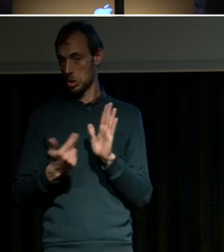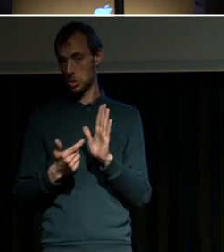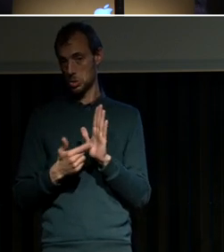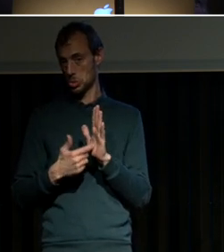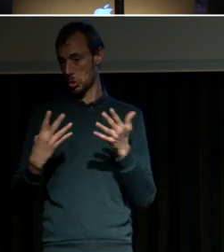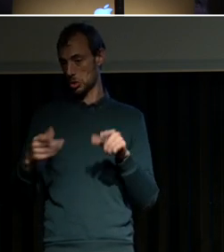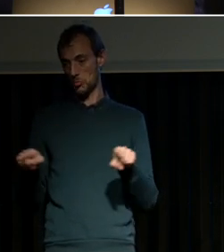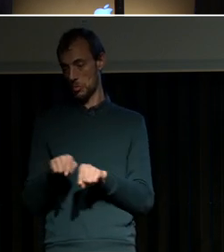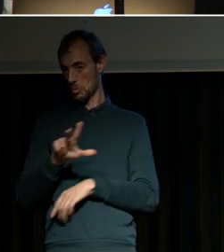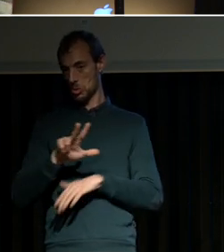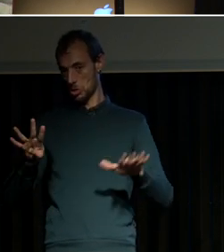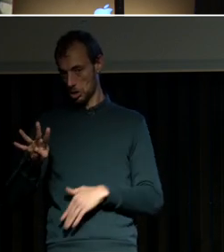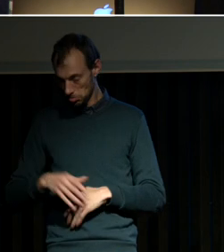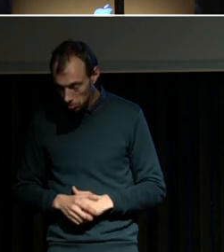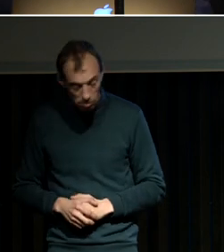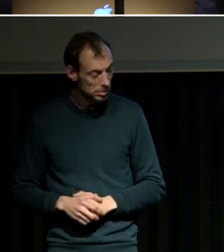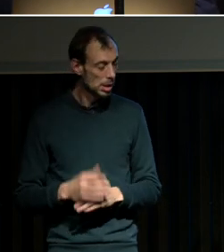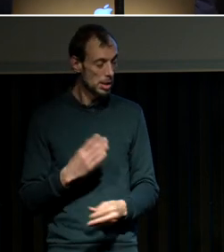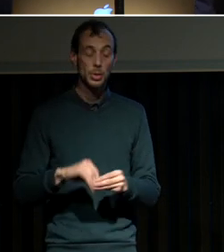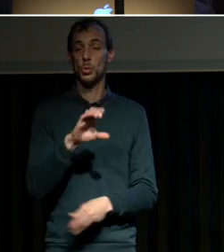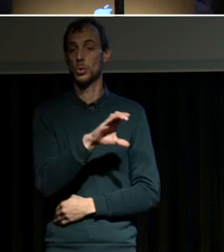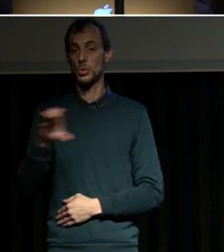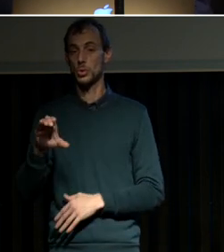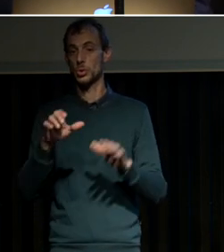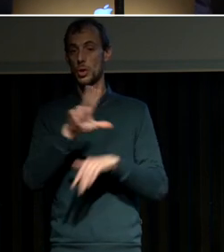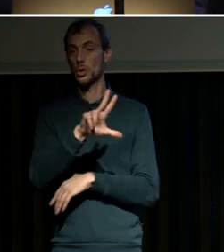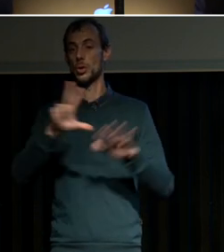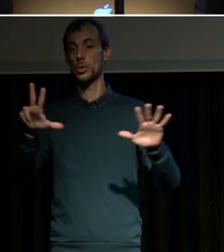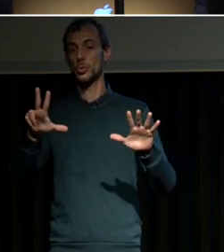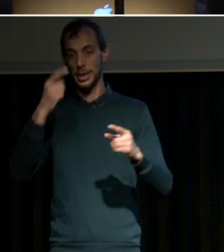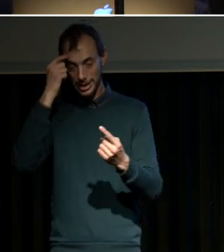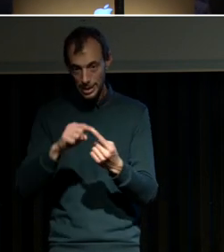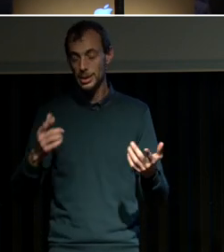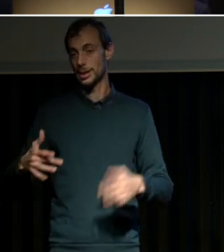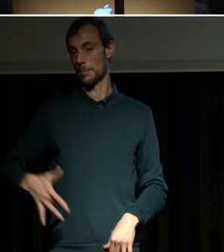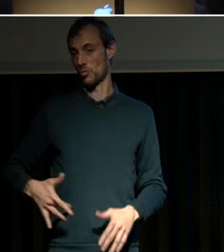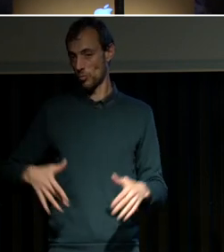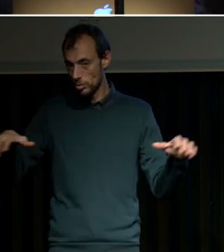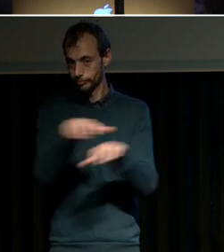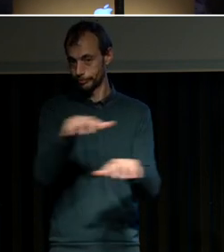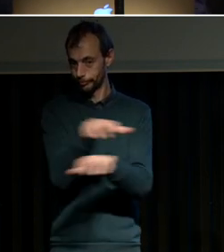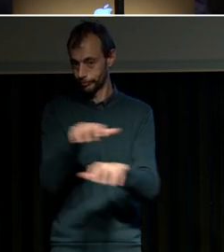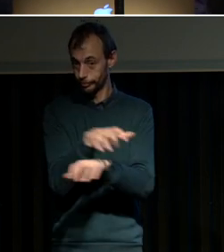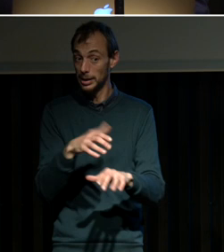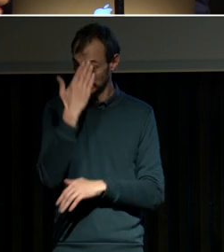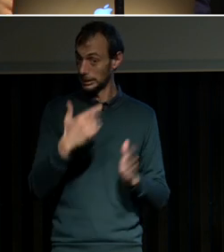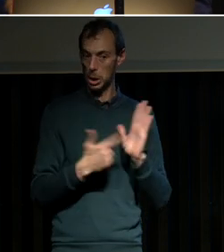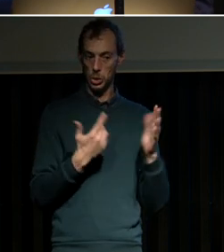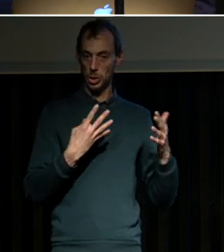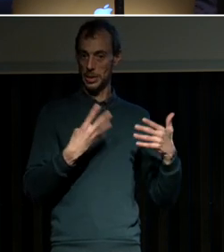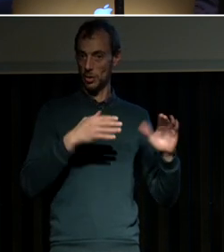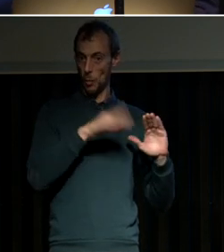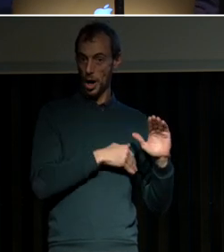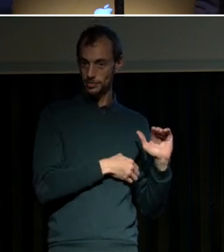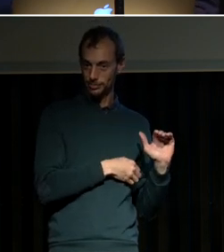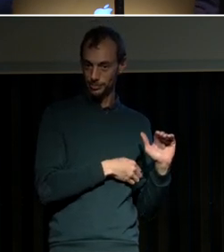transplantations pulmonaires et 68 transplantations hépatiques, ce qui est un chiffre encore plus important que le chiffre de 2019. Pourquoi ?